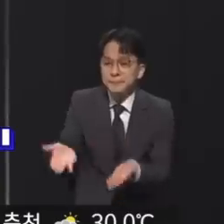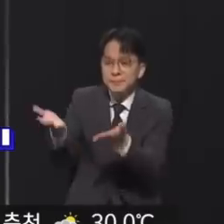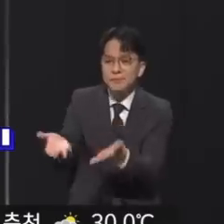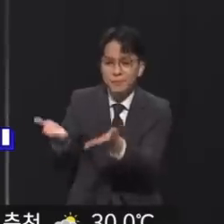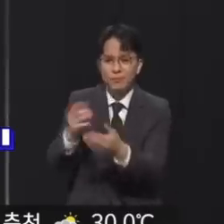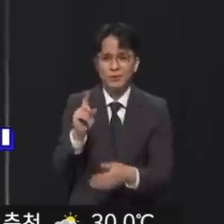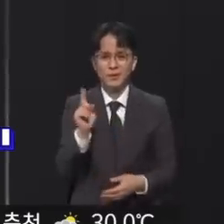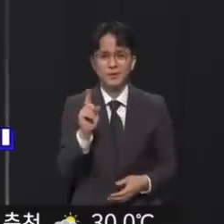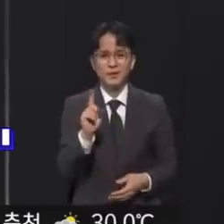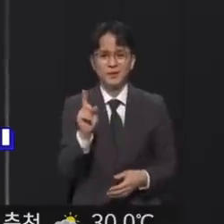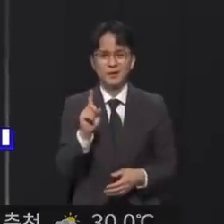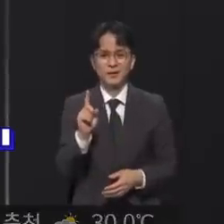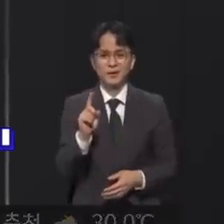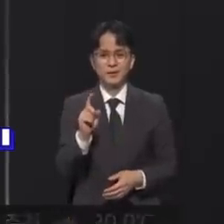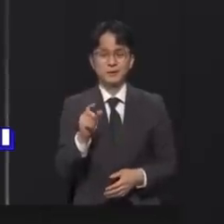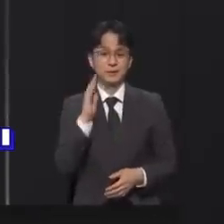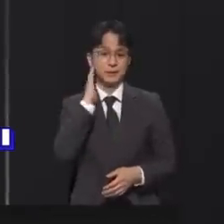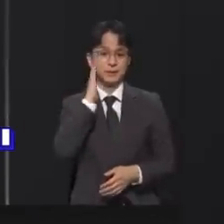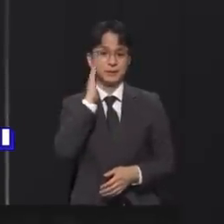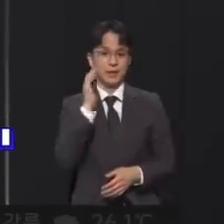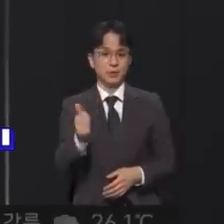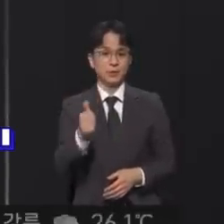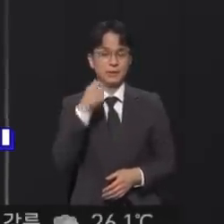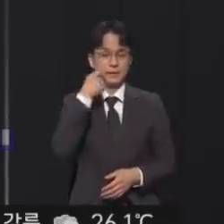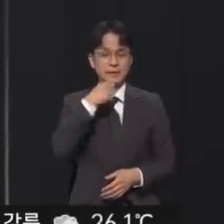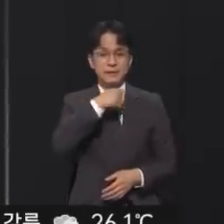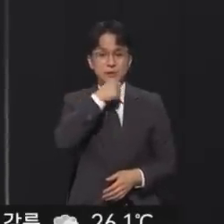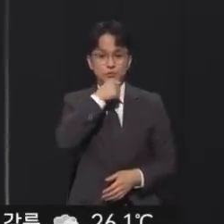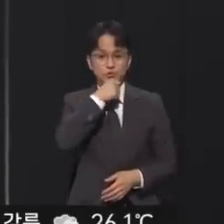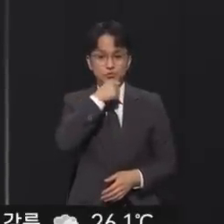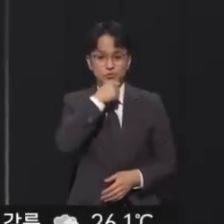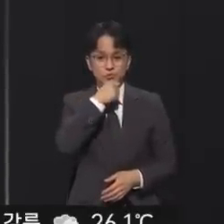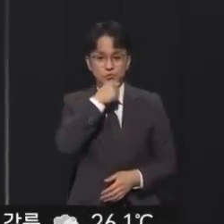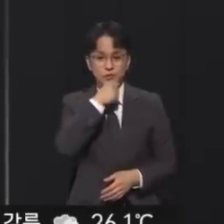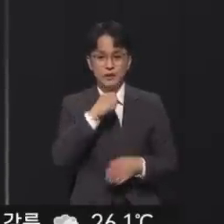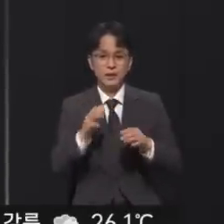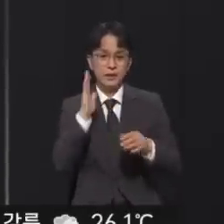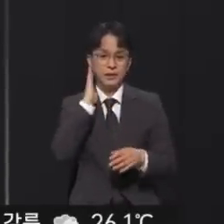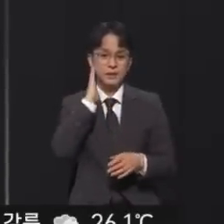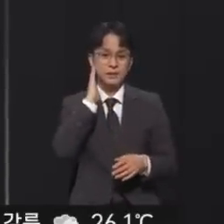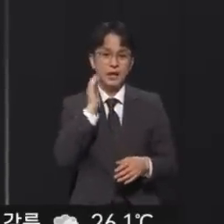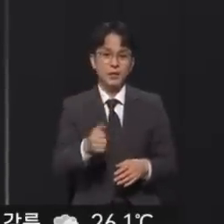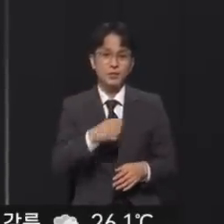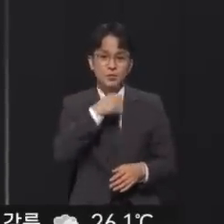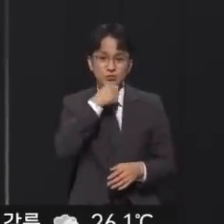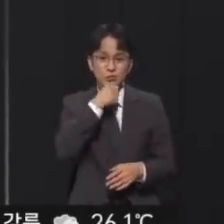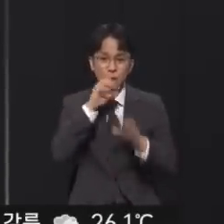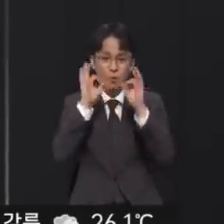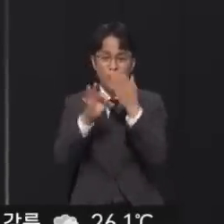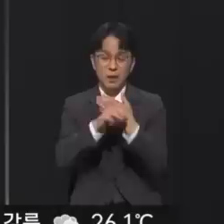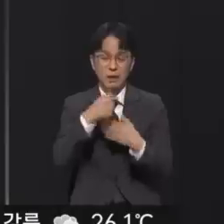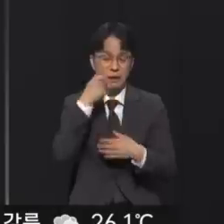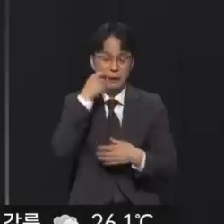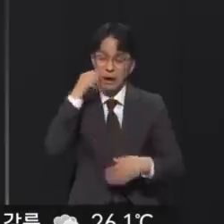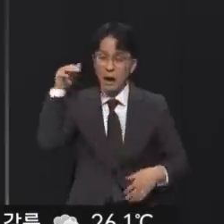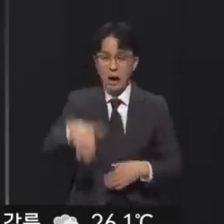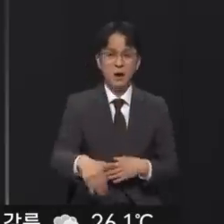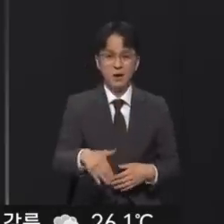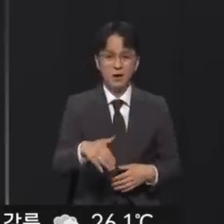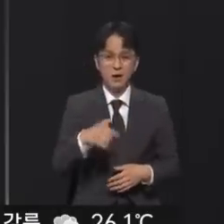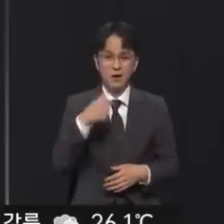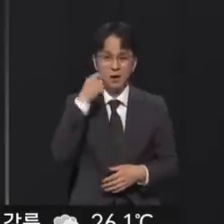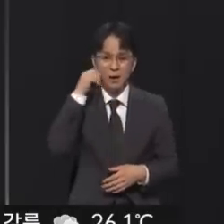윤성열 대통령의 지시 우를 보면요 타 돌려서 직무 시간은 것도 부족한 수준입니다 사실은 바로 그냥